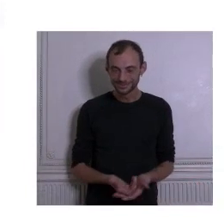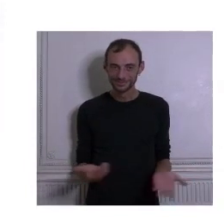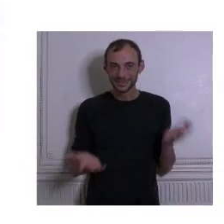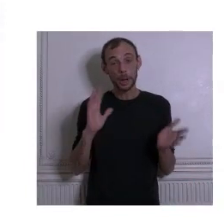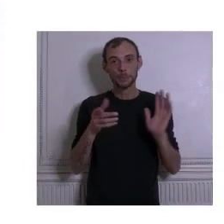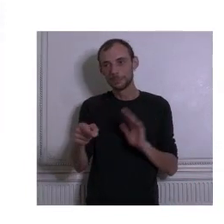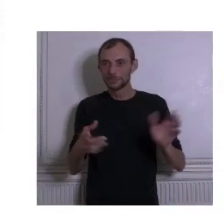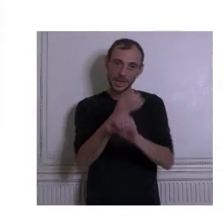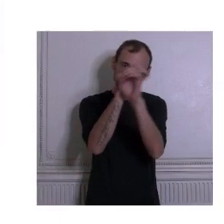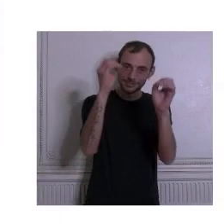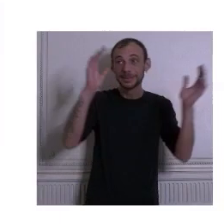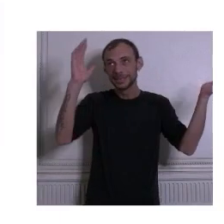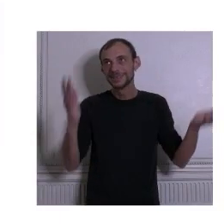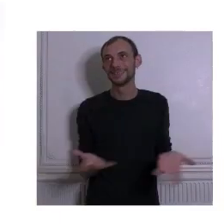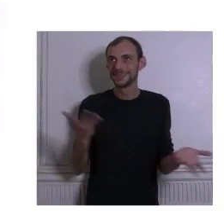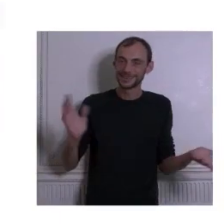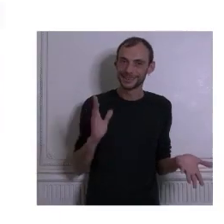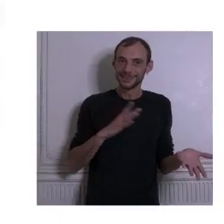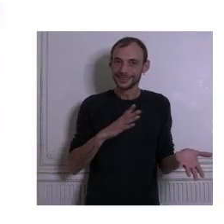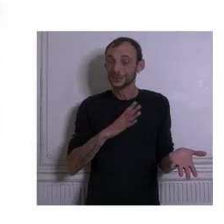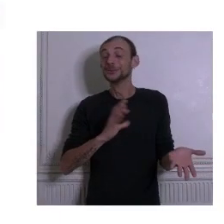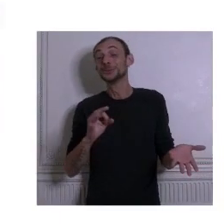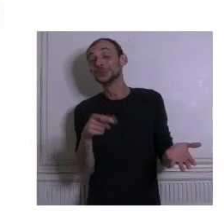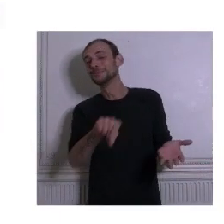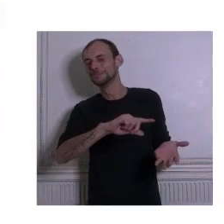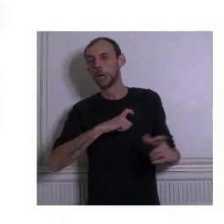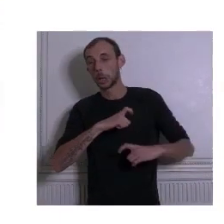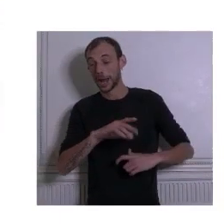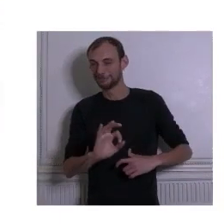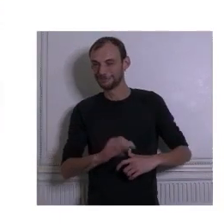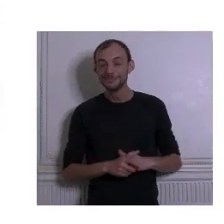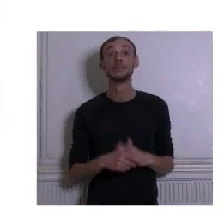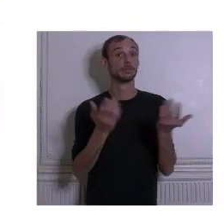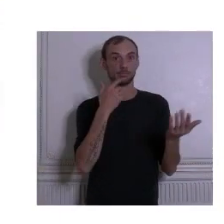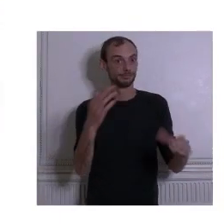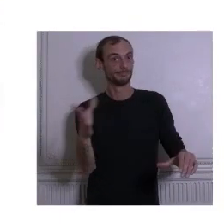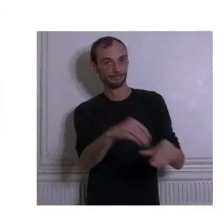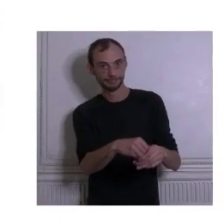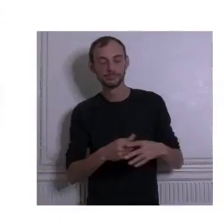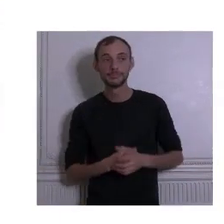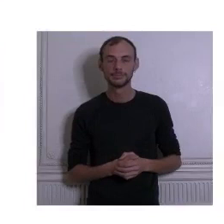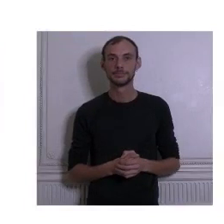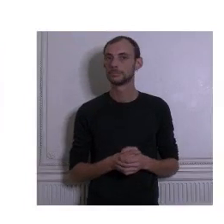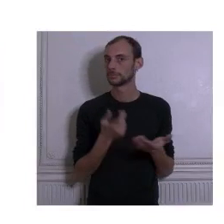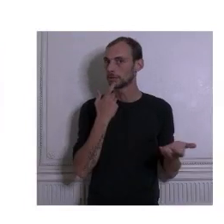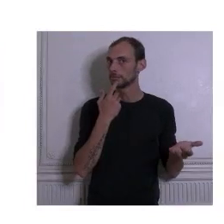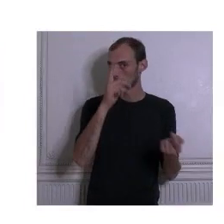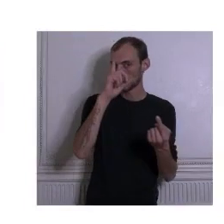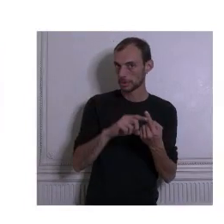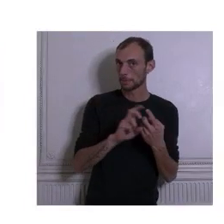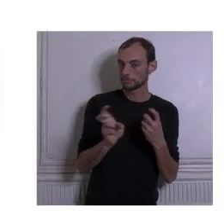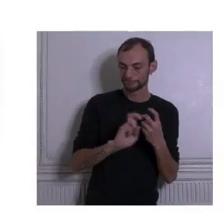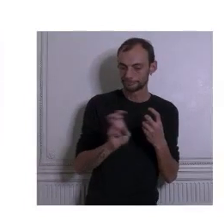normal qu'on appelle l'État, dans la mesure où on n'est pas responsable ici à Talence de ce qui arrive. Mais on a commencé à étudier le